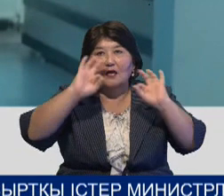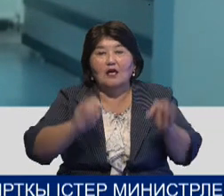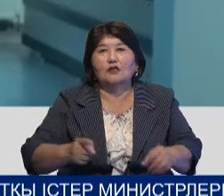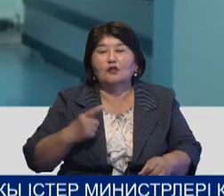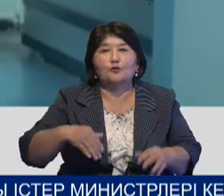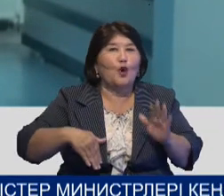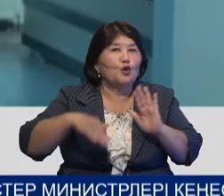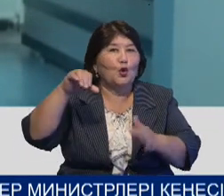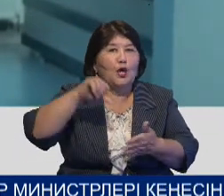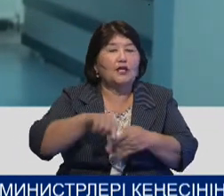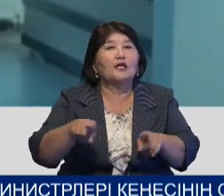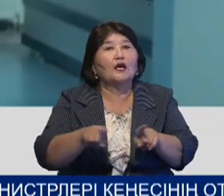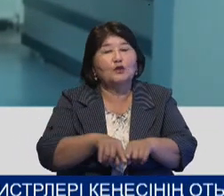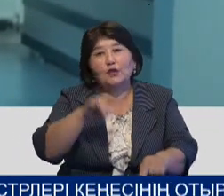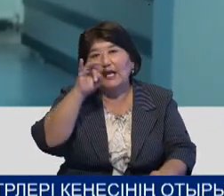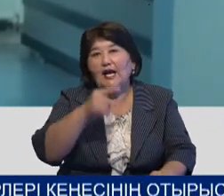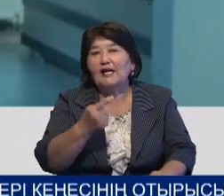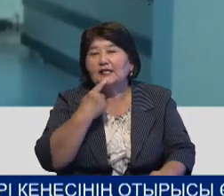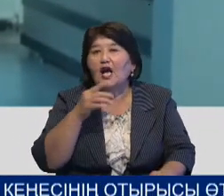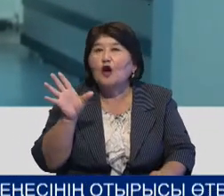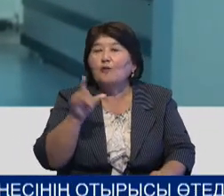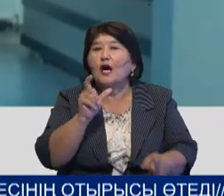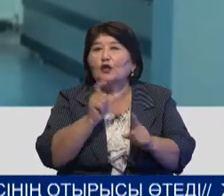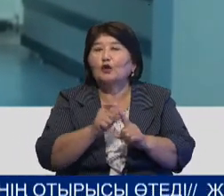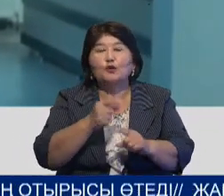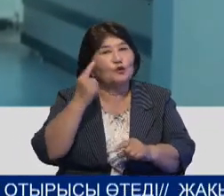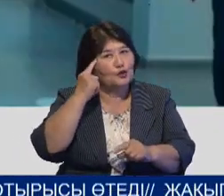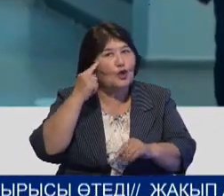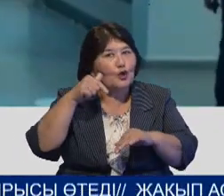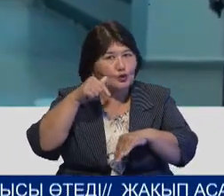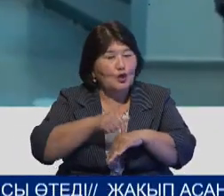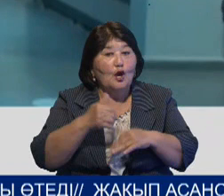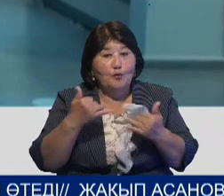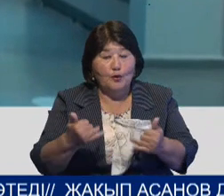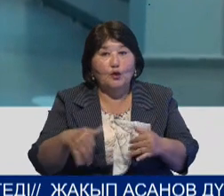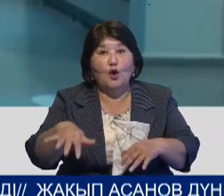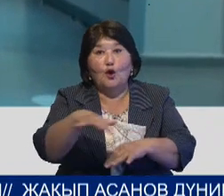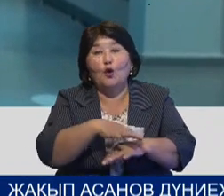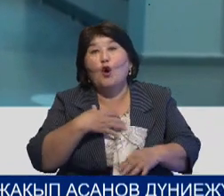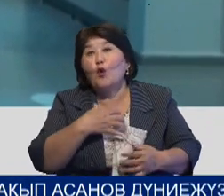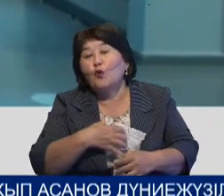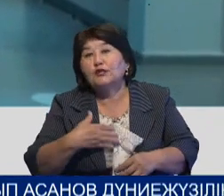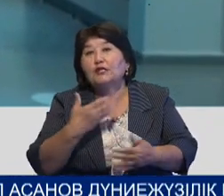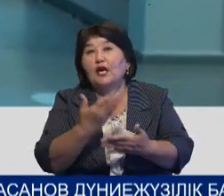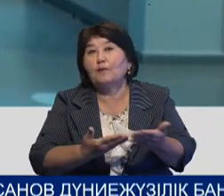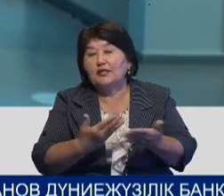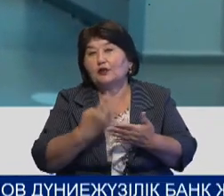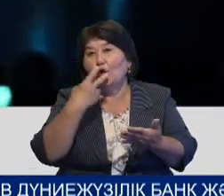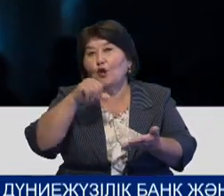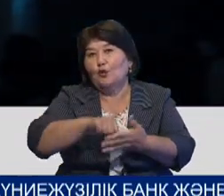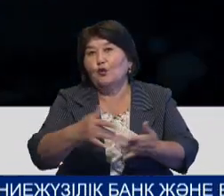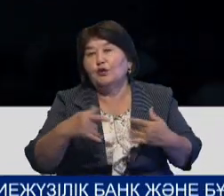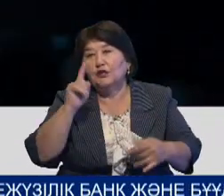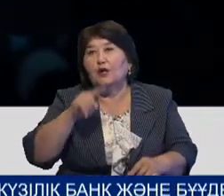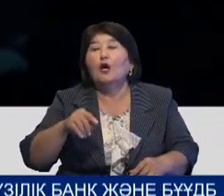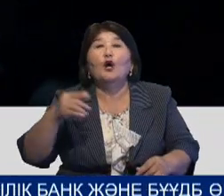шеберліктері жоғары екен. Сондықтан қазақ тіліндегі барлық сөздерді түсіндік. Нағыз бүгінгі қоғамдағы өзекті мәселені көрсете білді.